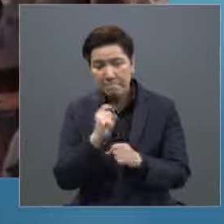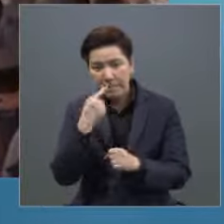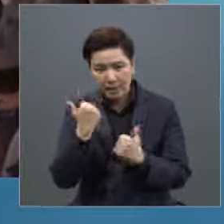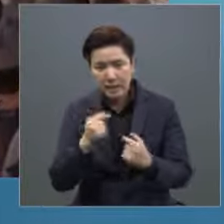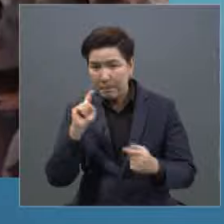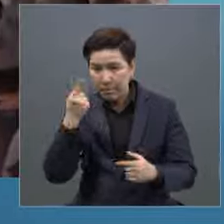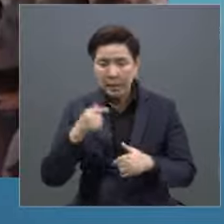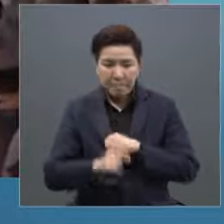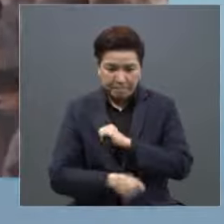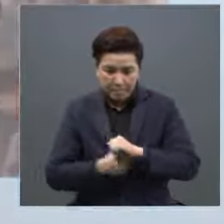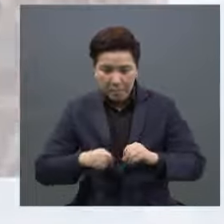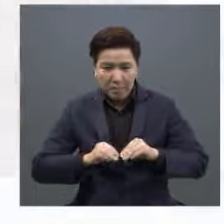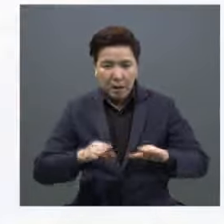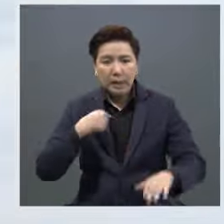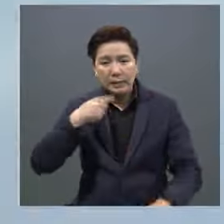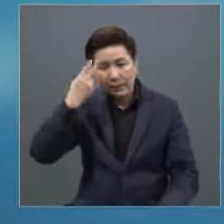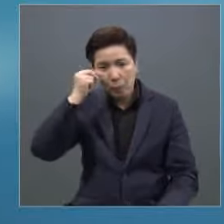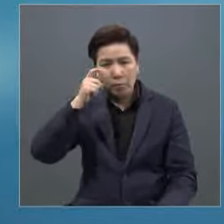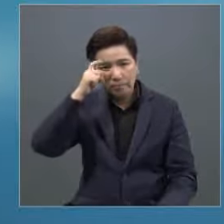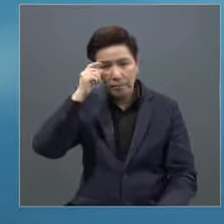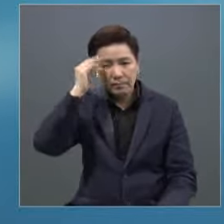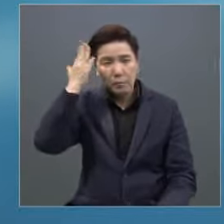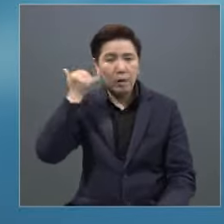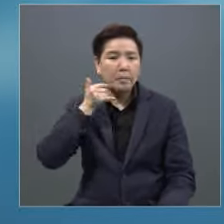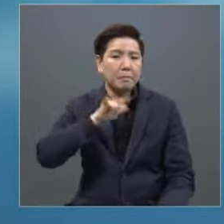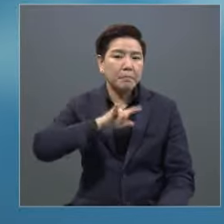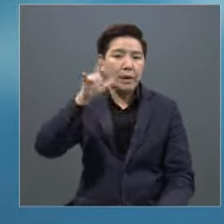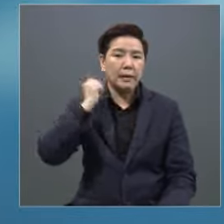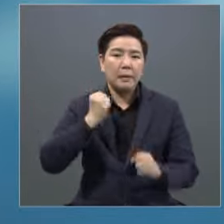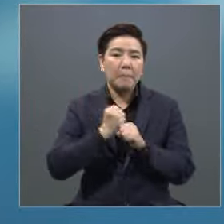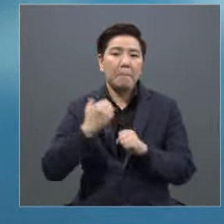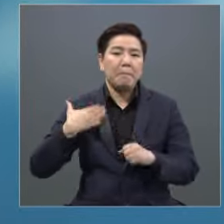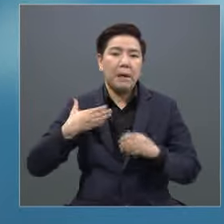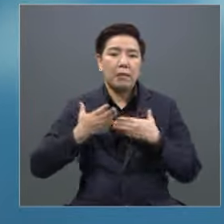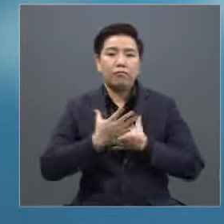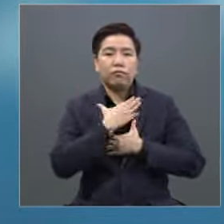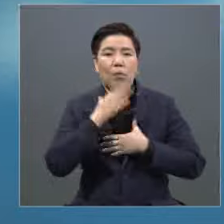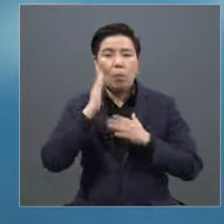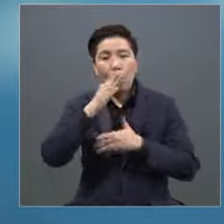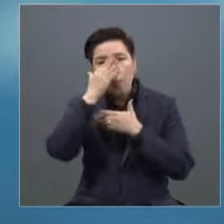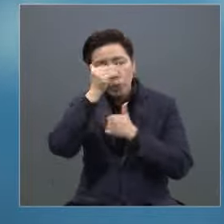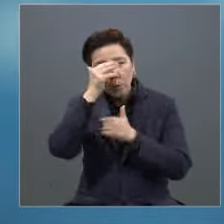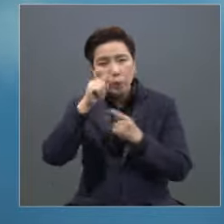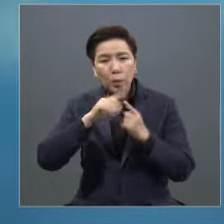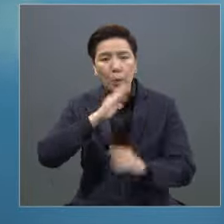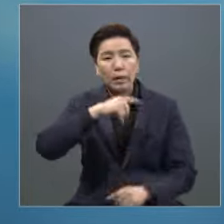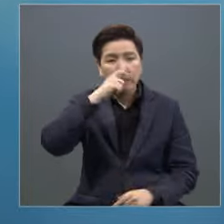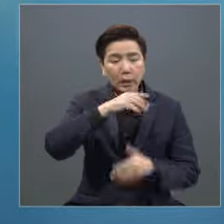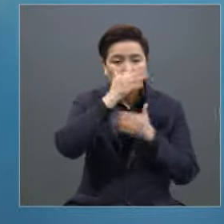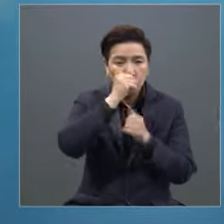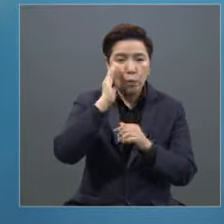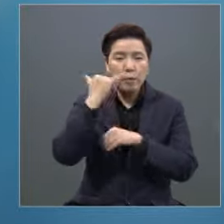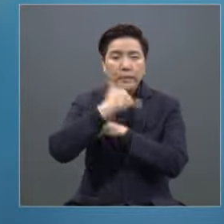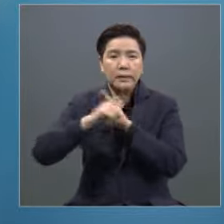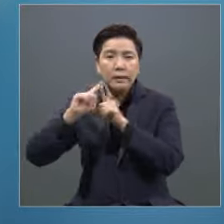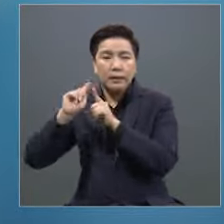การณ์ฟีเวอร์กลับมาใหม่จากไอเดียนายกเศรษฐาทำให้ผลิตภัณฑ์ผ้าขาวม้าได้รับความสนใจจากทั้งชาวไทยและชาวต่างช